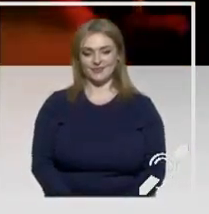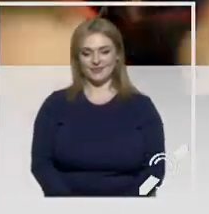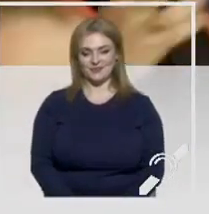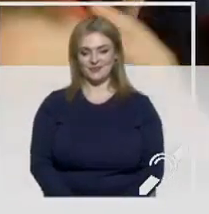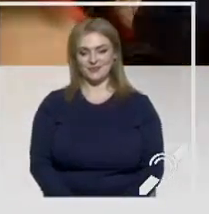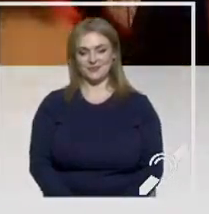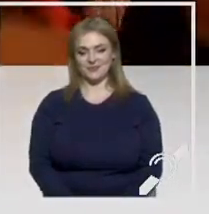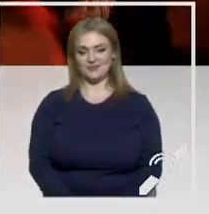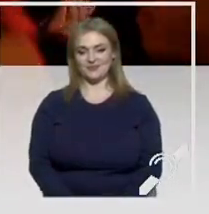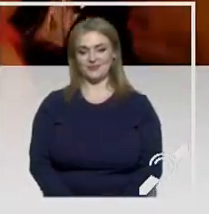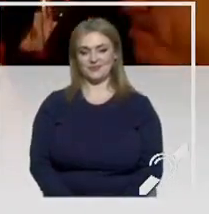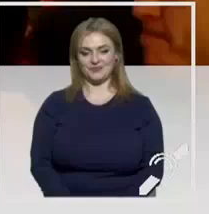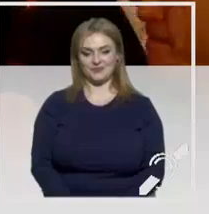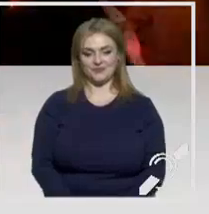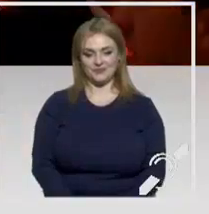Carbon.